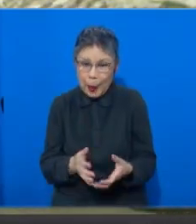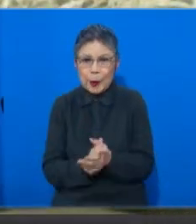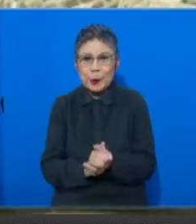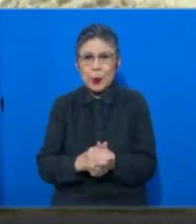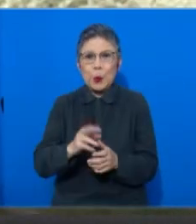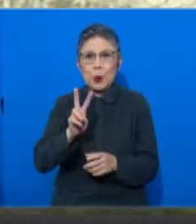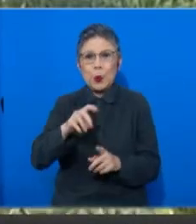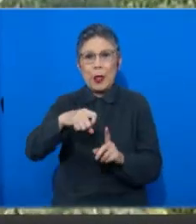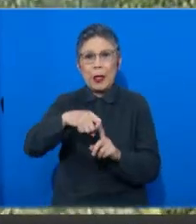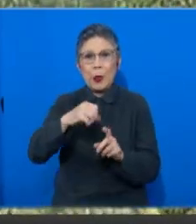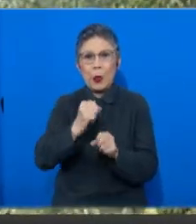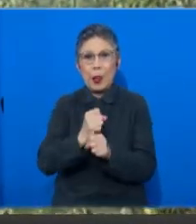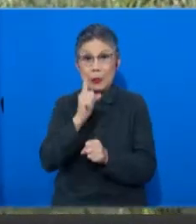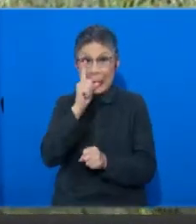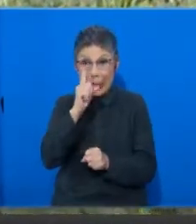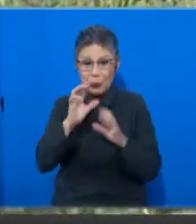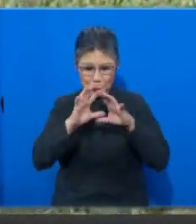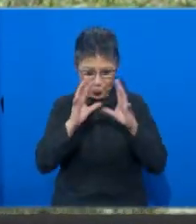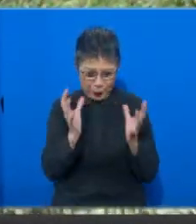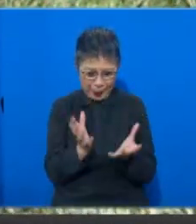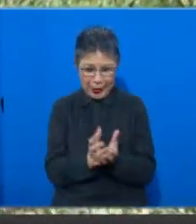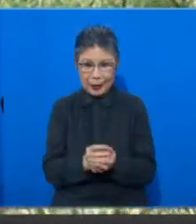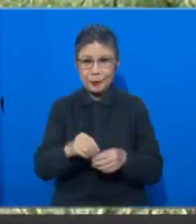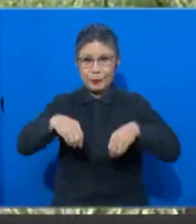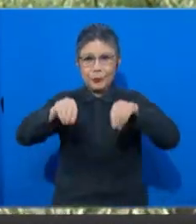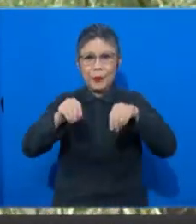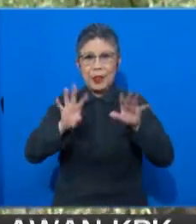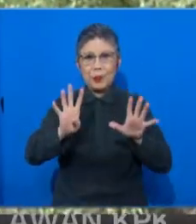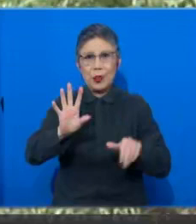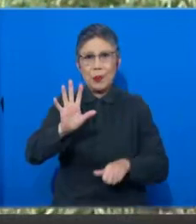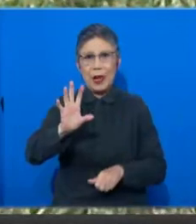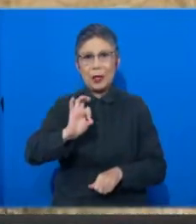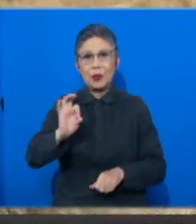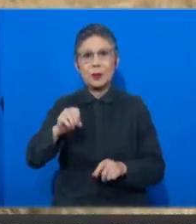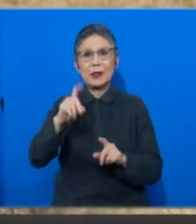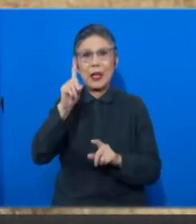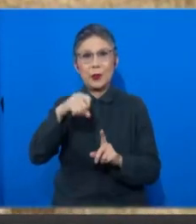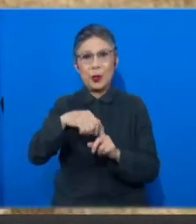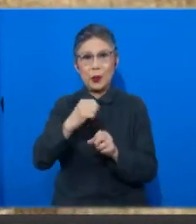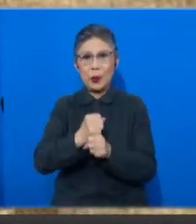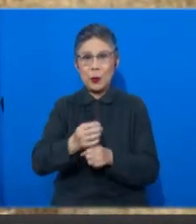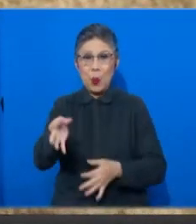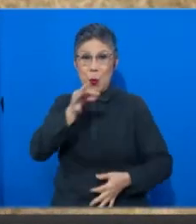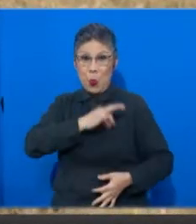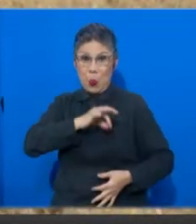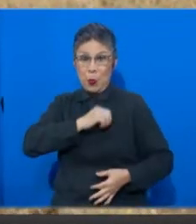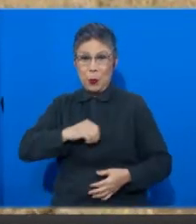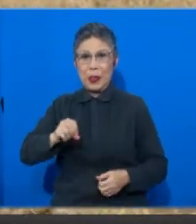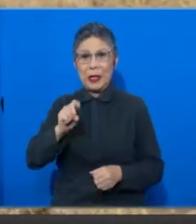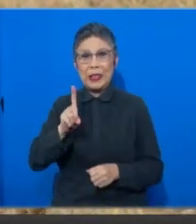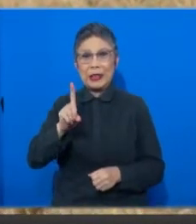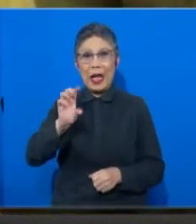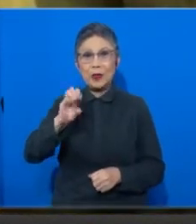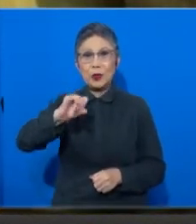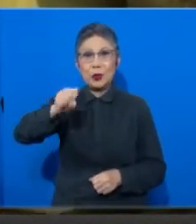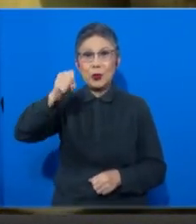1,5 hingga 2 kilogram setiap buahnya. Dengan harga Rp9.500 per kilogram, Holil bisa menghasilkan 100 juta